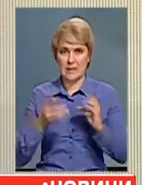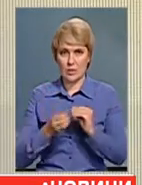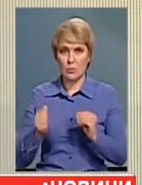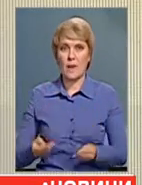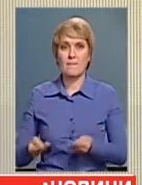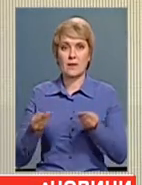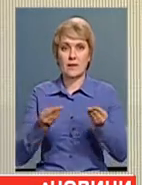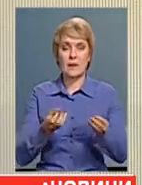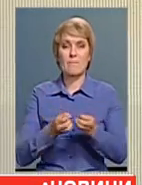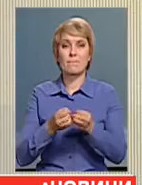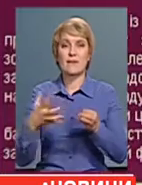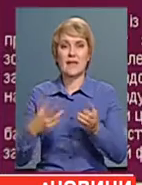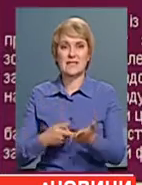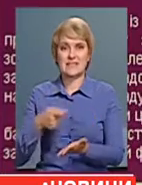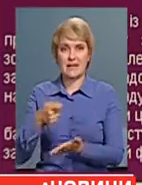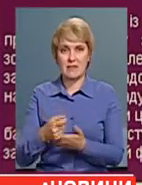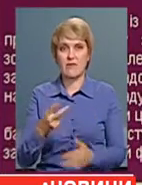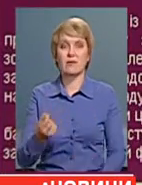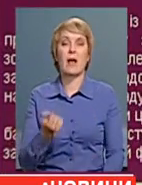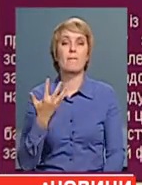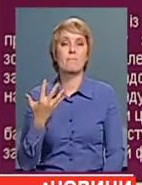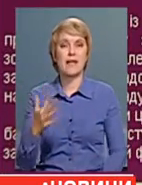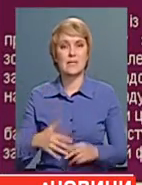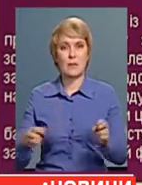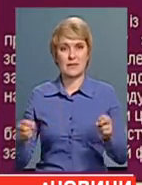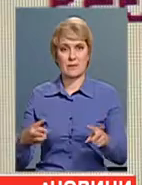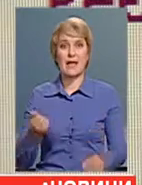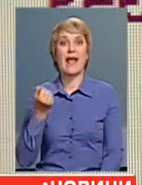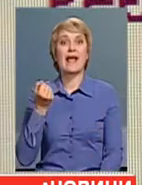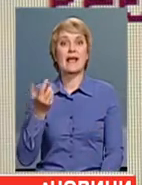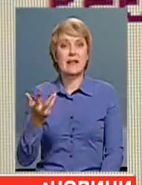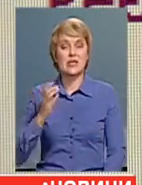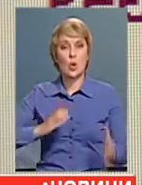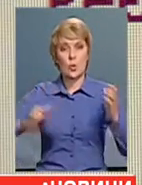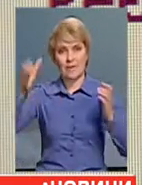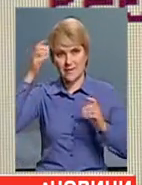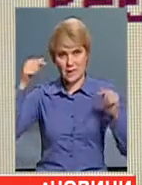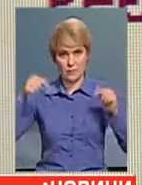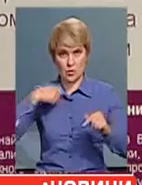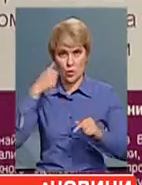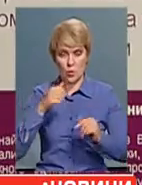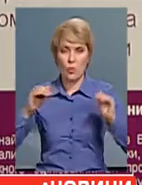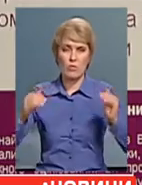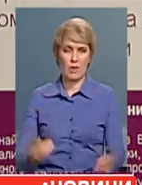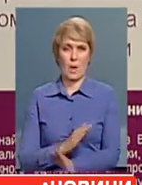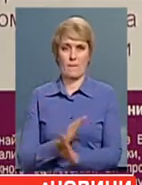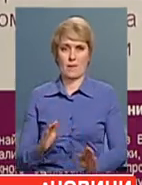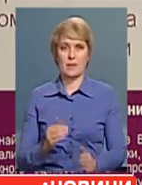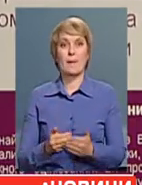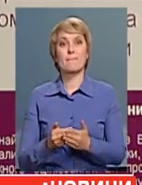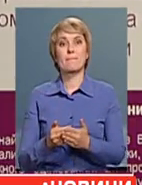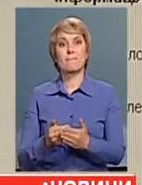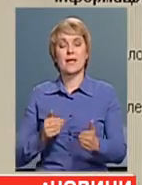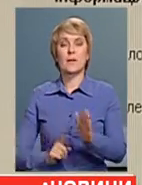5 спеціальностей. Кількість університетів з цього року не обмежують. І перед початком прийому заяв у